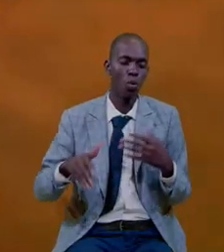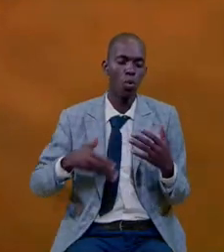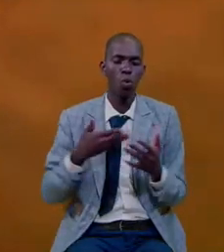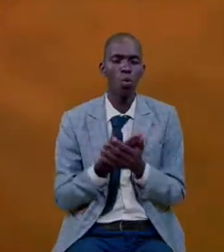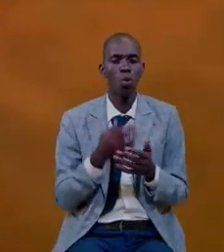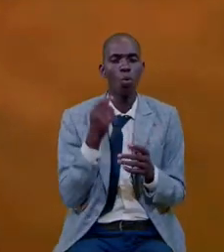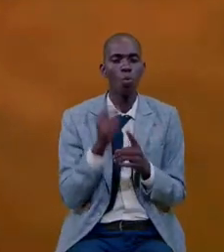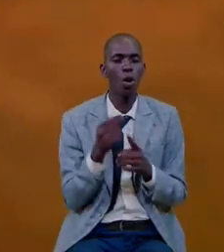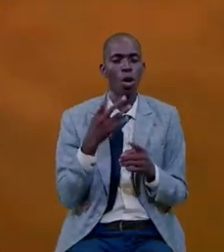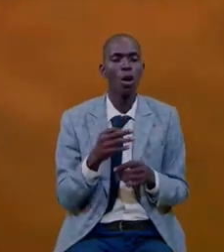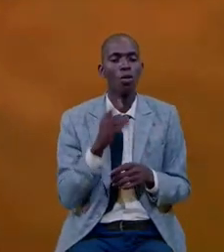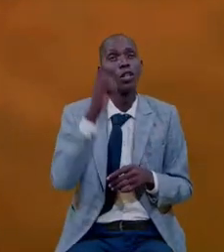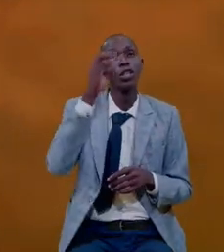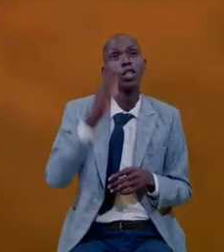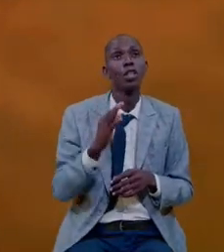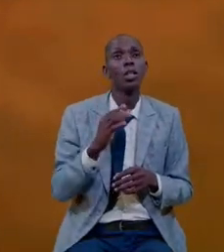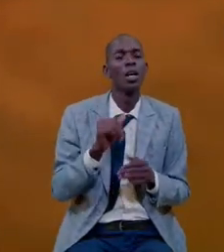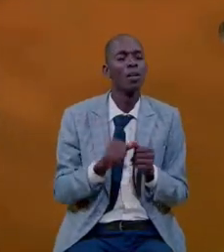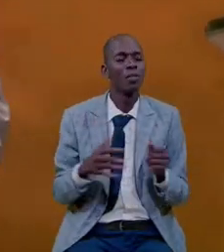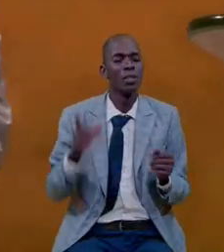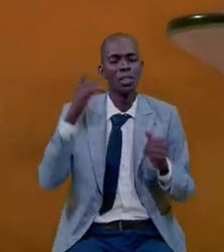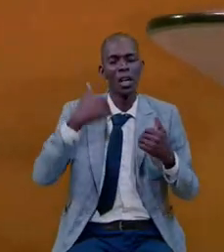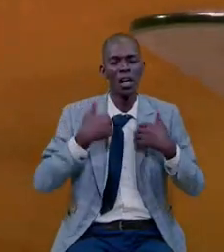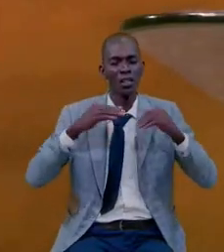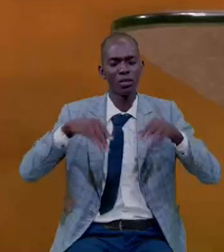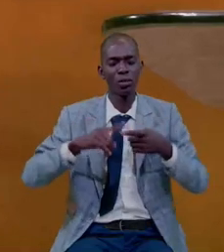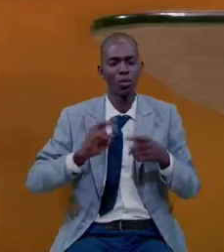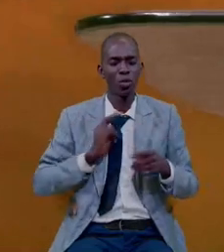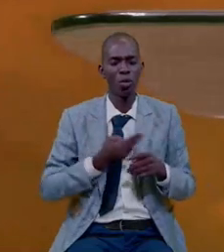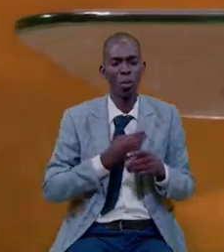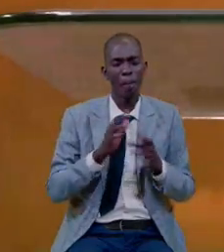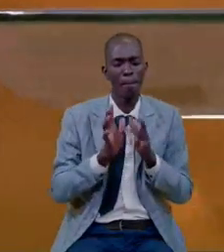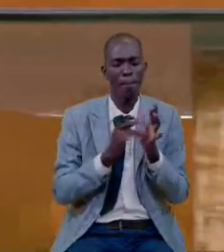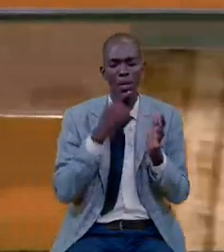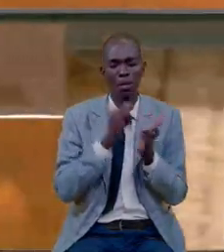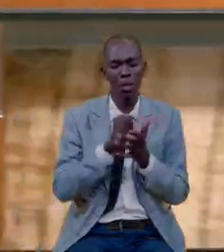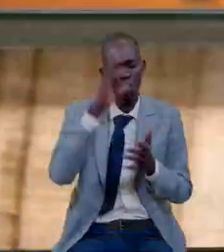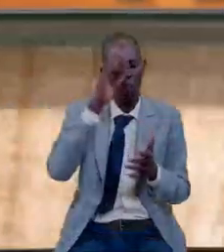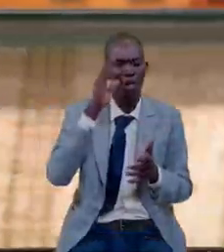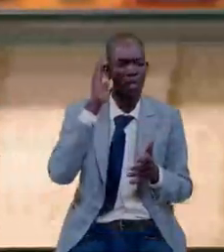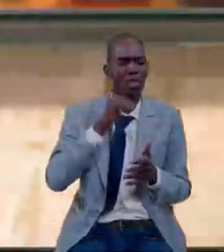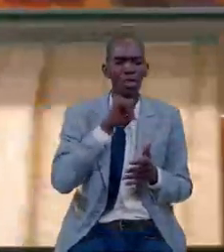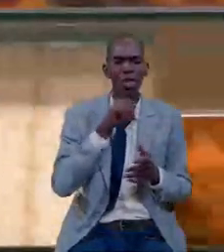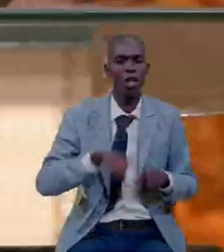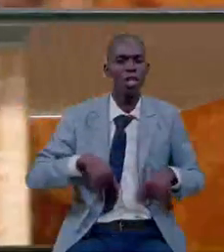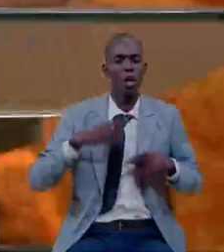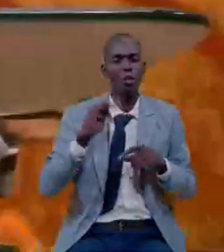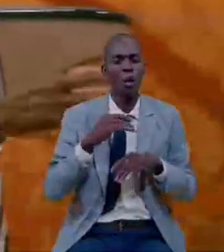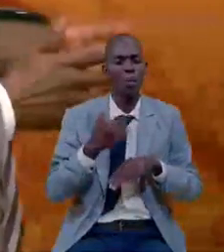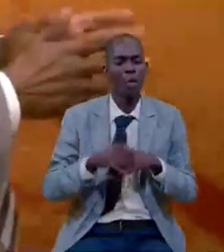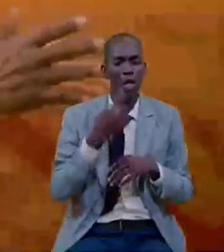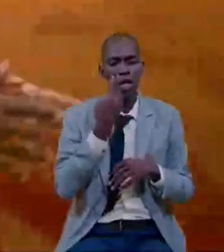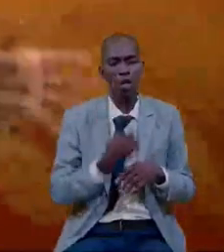Dieu, tout ce qu'il nous a donné. L'homme ne vit pas du pain seul, mais de